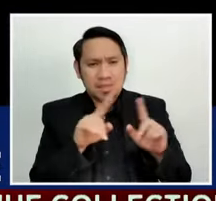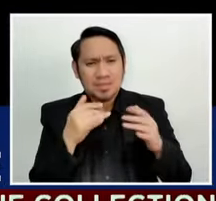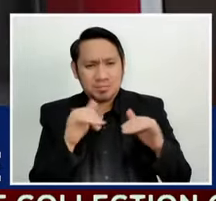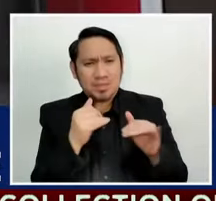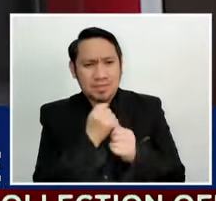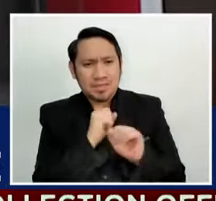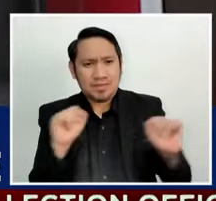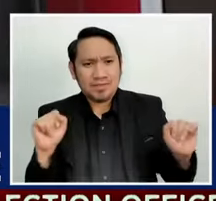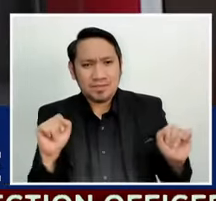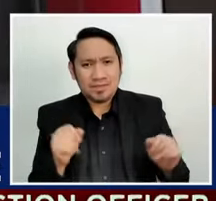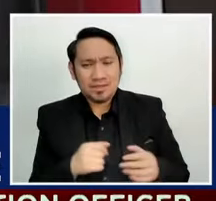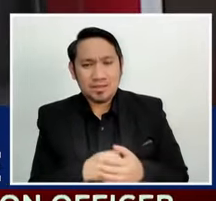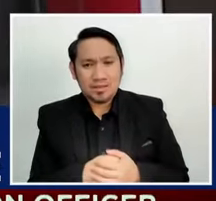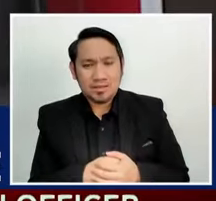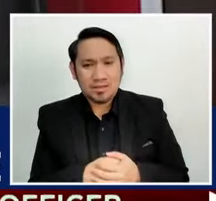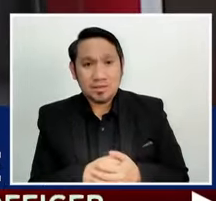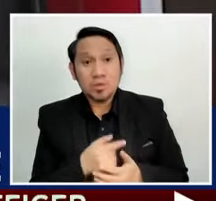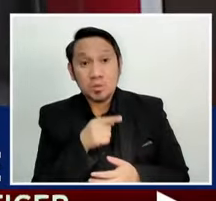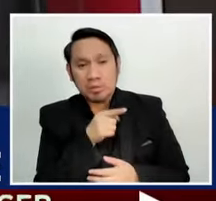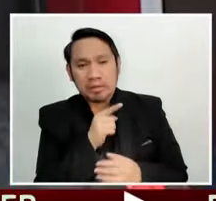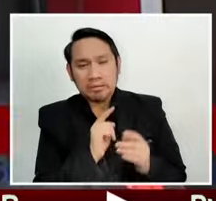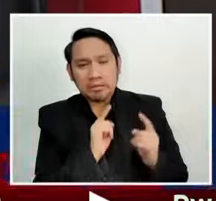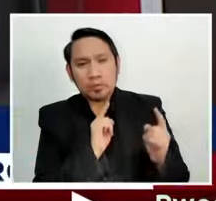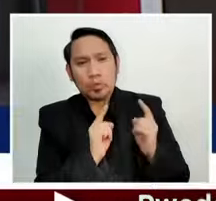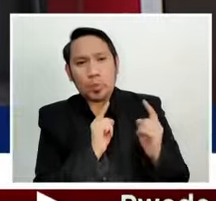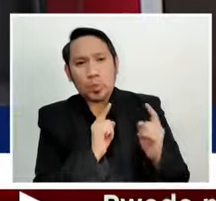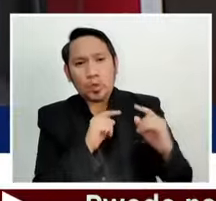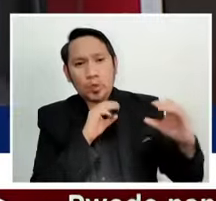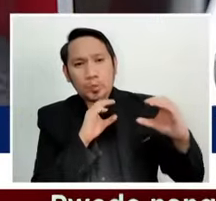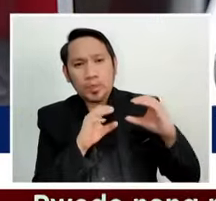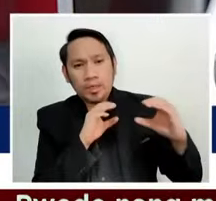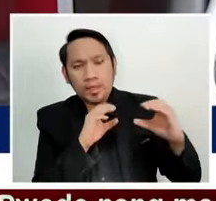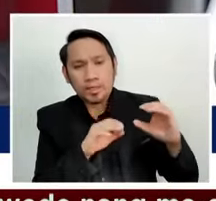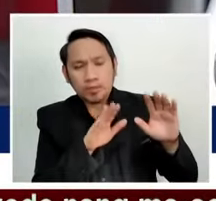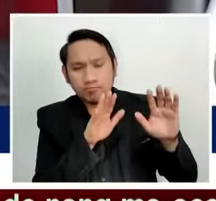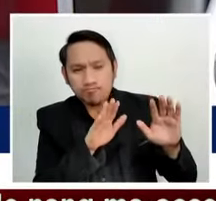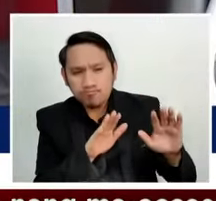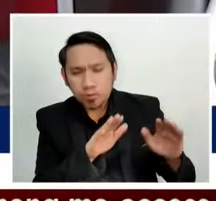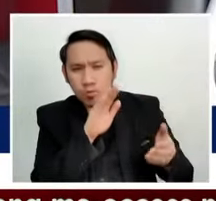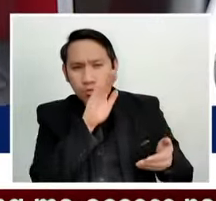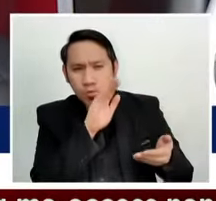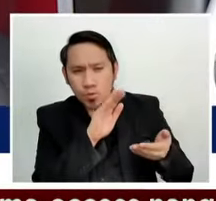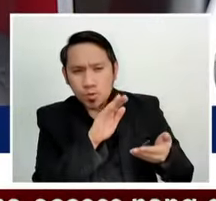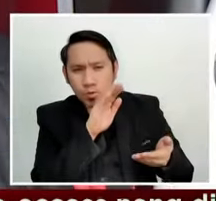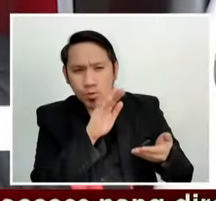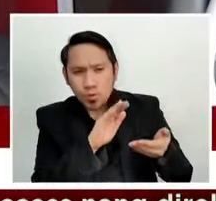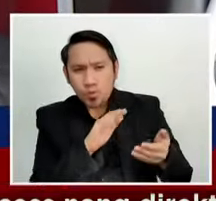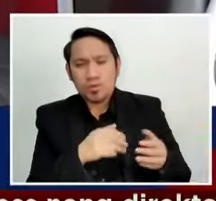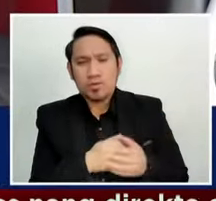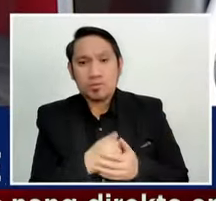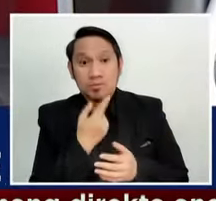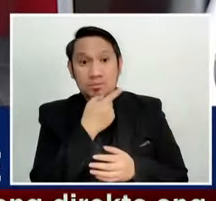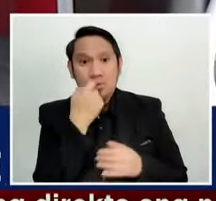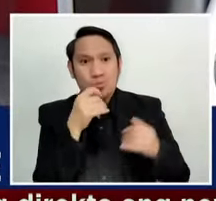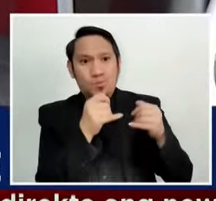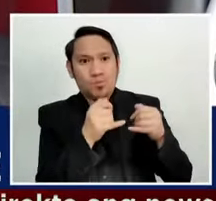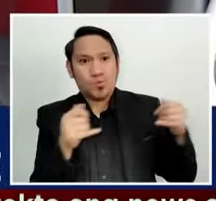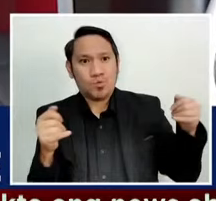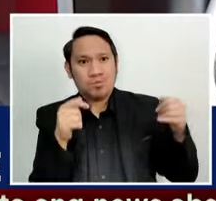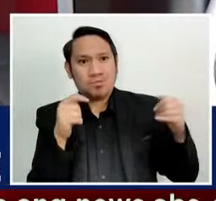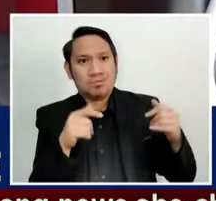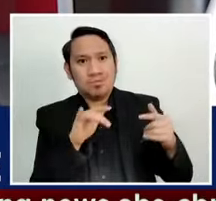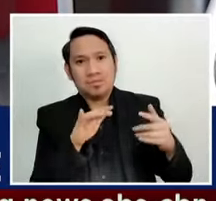otoridad. Kinakausap namin yung biktima para mapasipay po siya, lalo tigit high tension wire yung ano, ang iniisip namin,